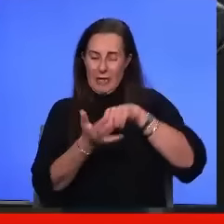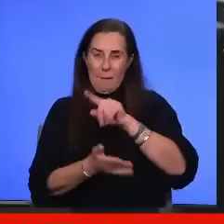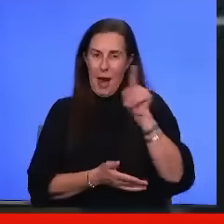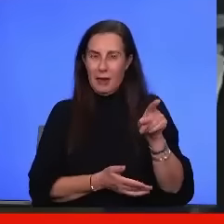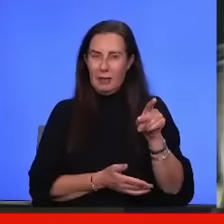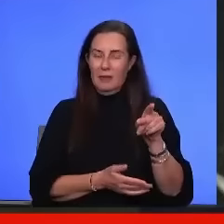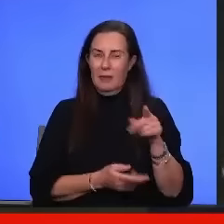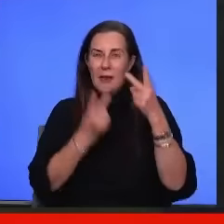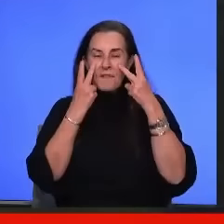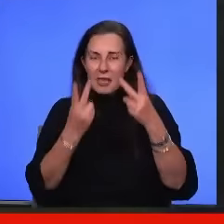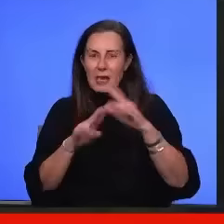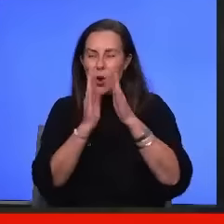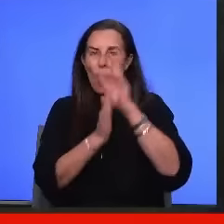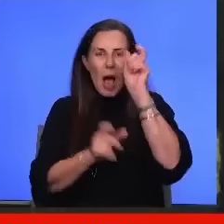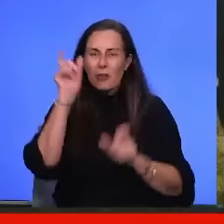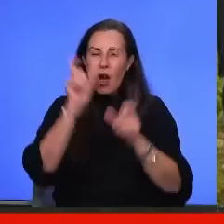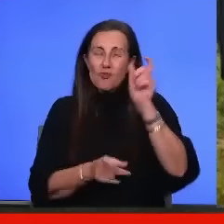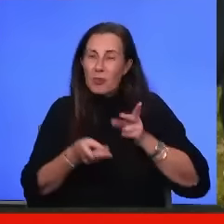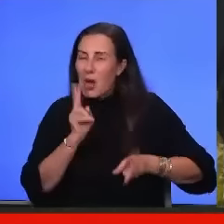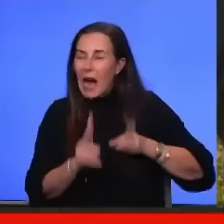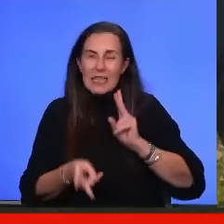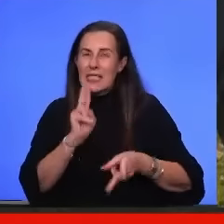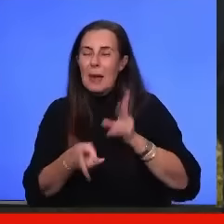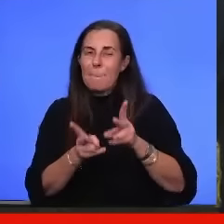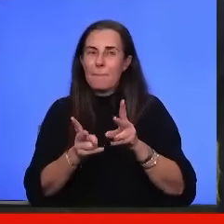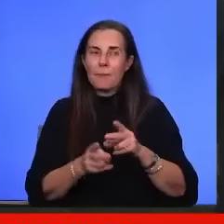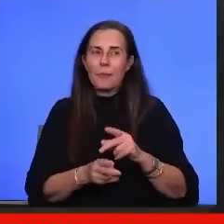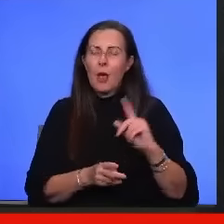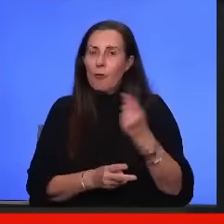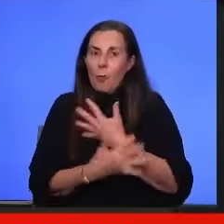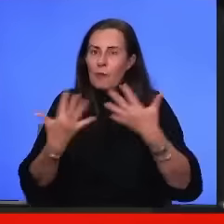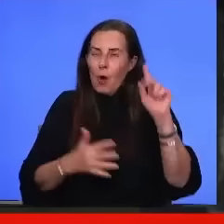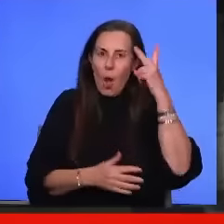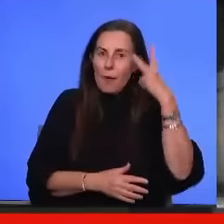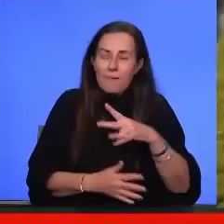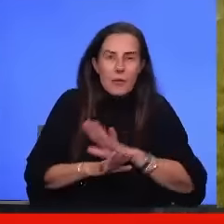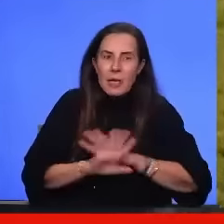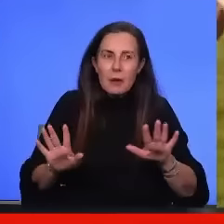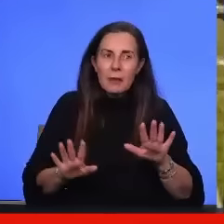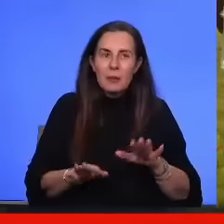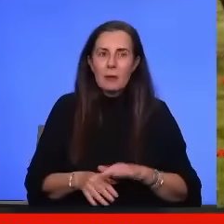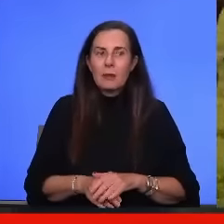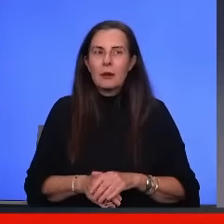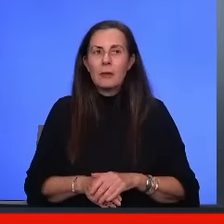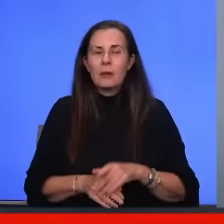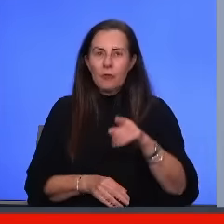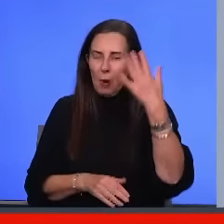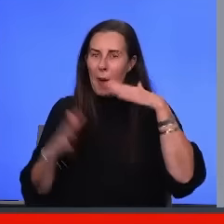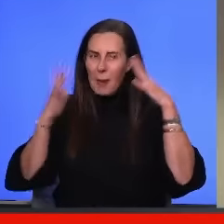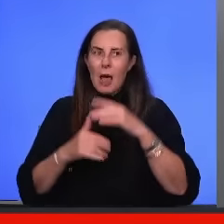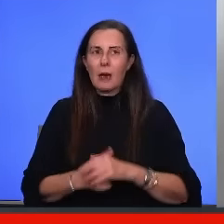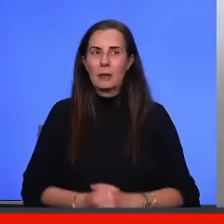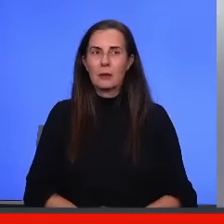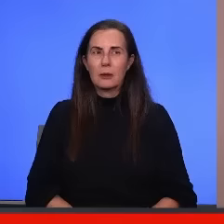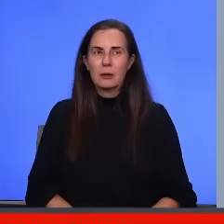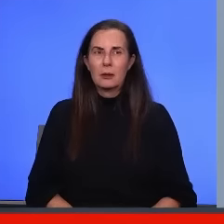וכאילו הסתכלנו על כל האנשים שרצים פה, וכולם בבעלה ולא מבינים, ונועם ישב פה והיה גם בלחץ.